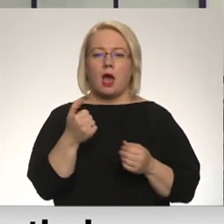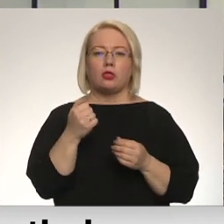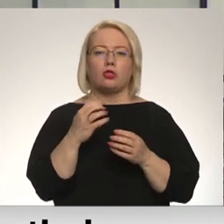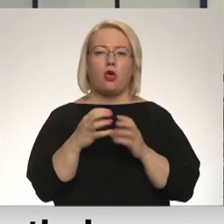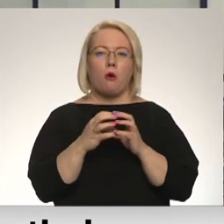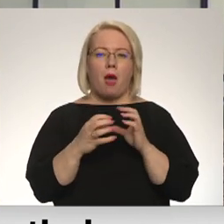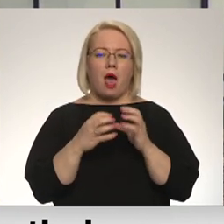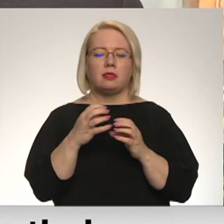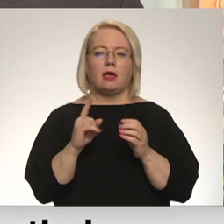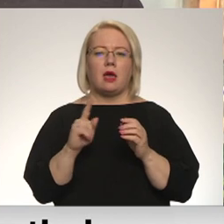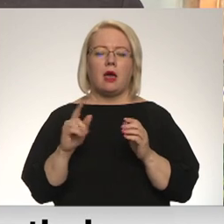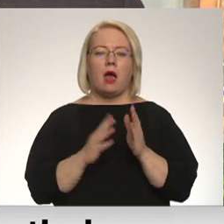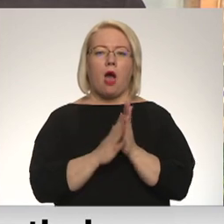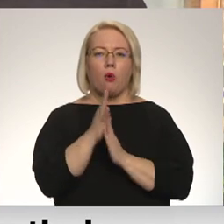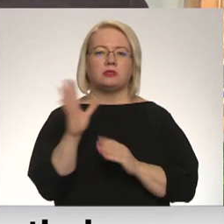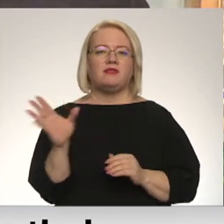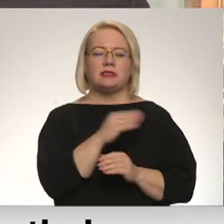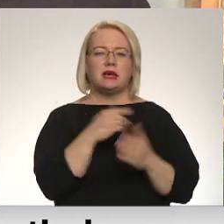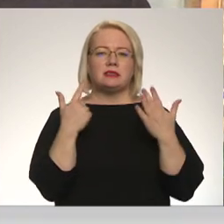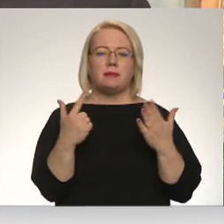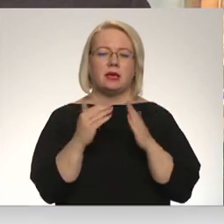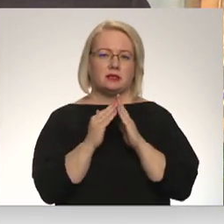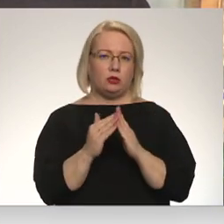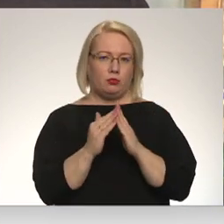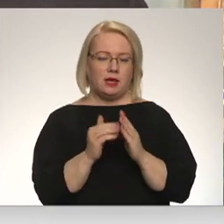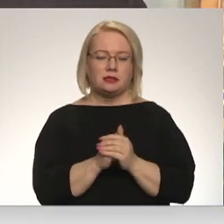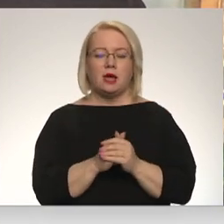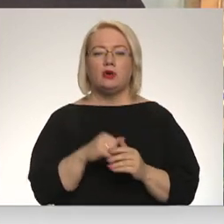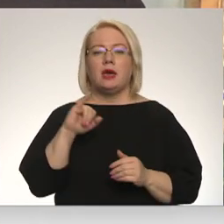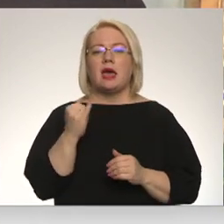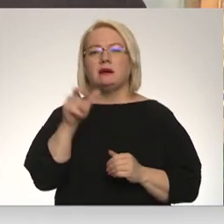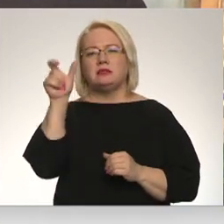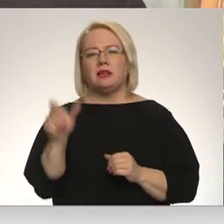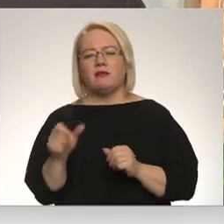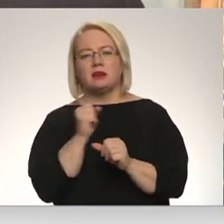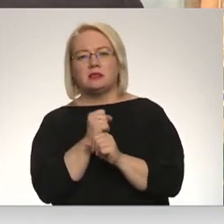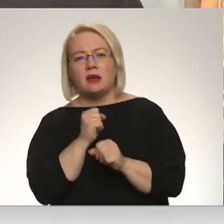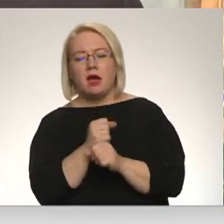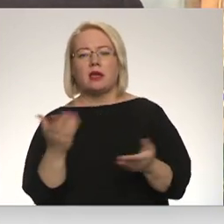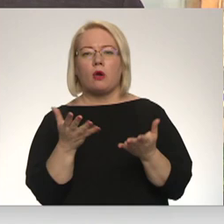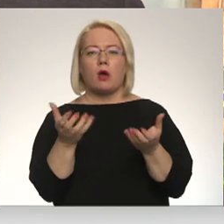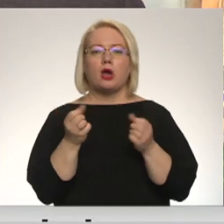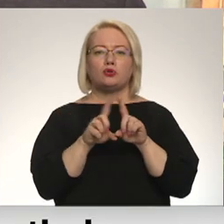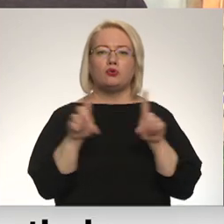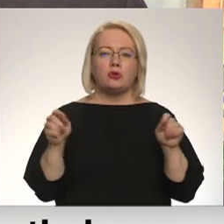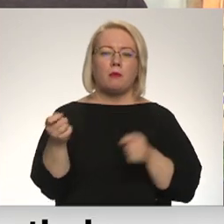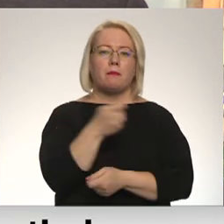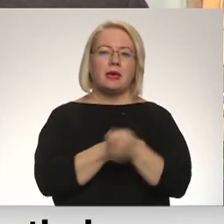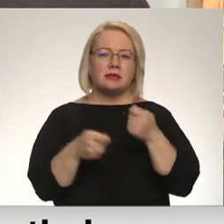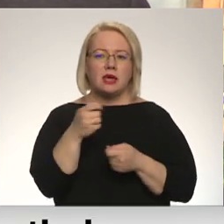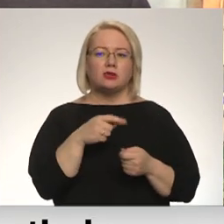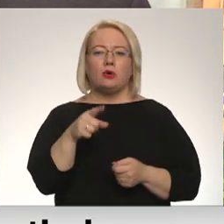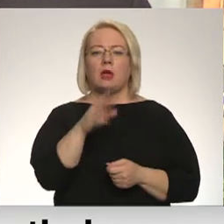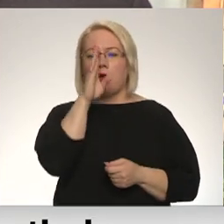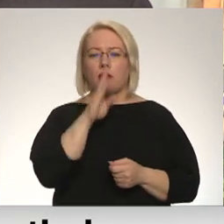7 siltumnīcās. Ja cilvēks strādā vai ir kaut kāds uzņēmums un biznes un lauksaimniecība, un ja viņš